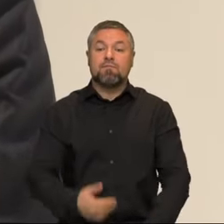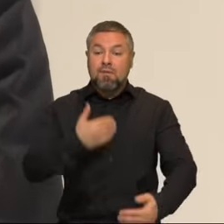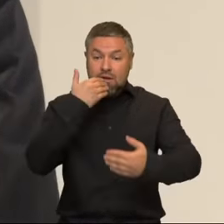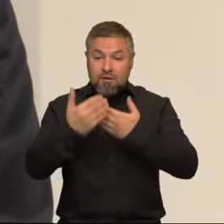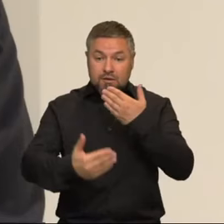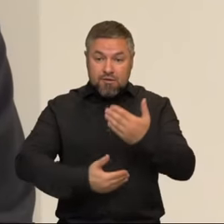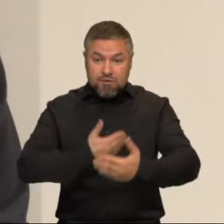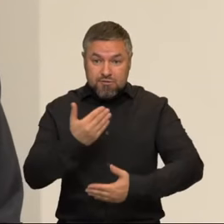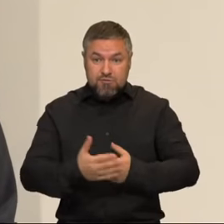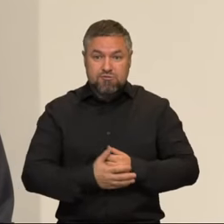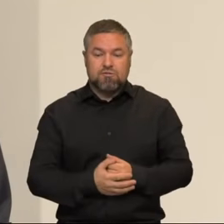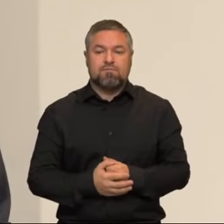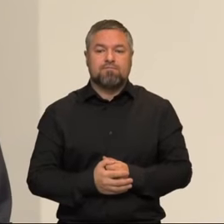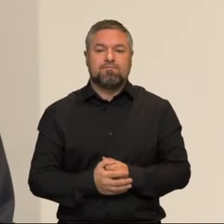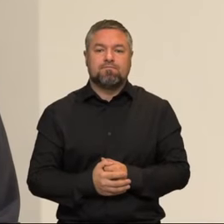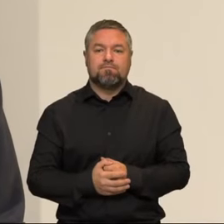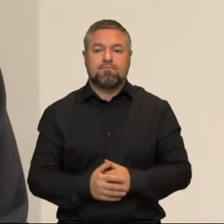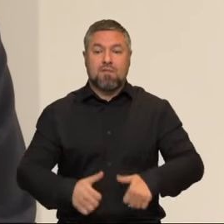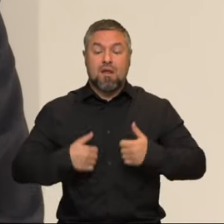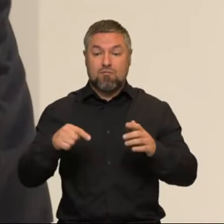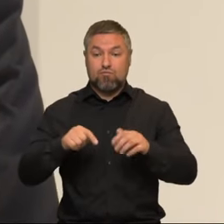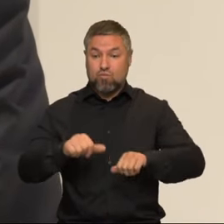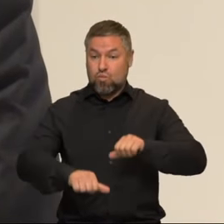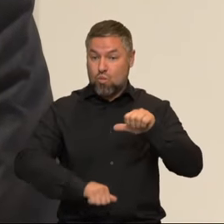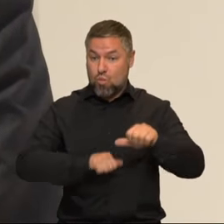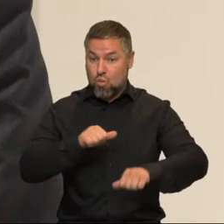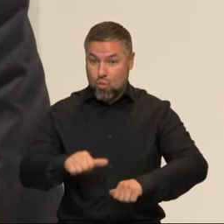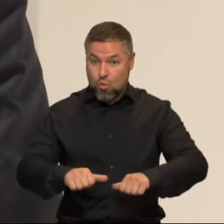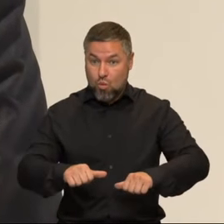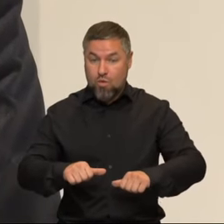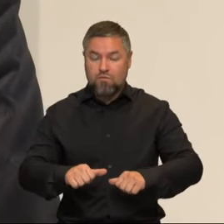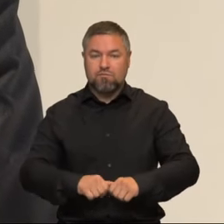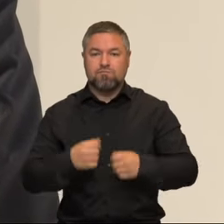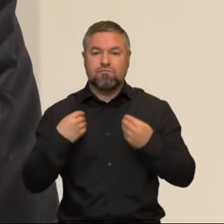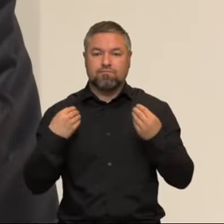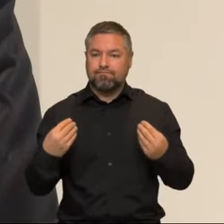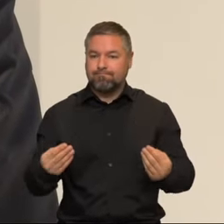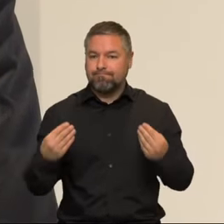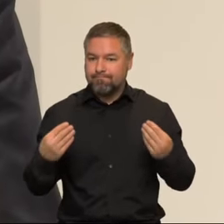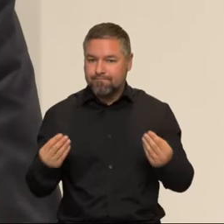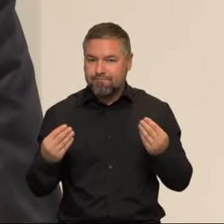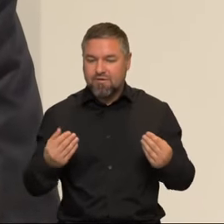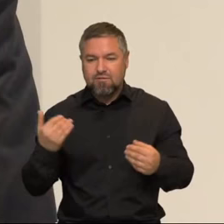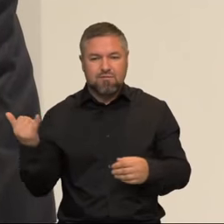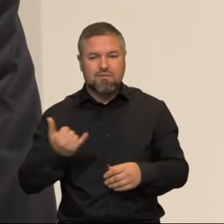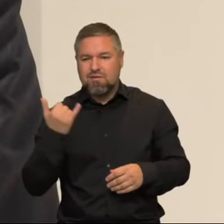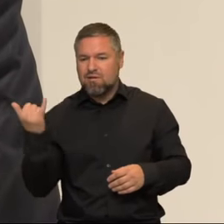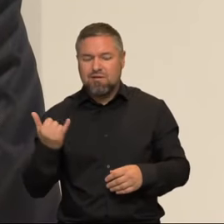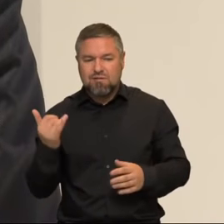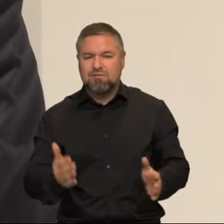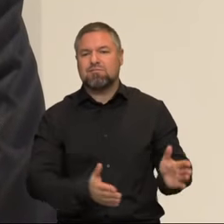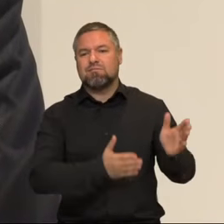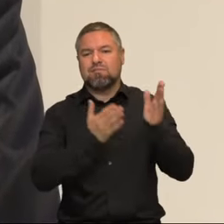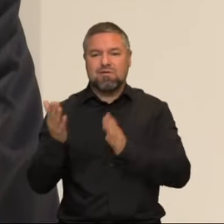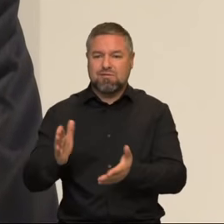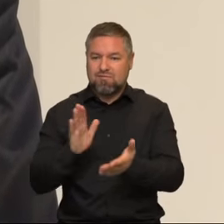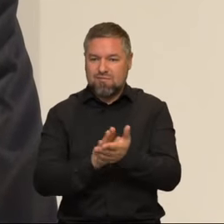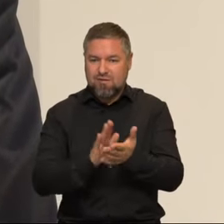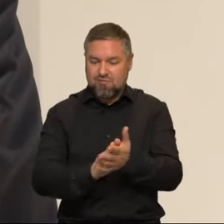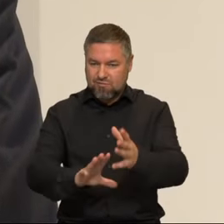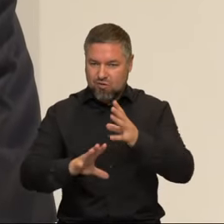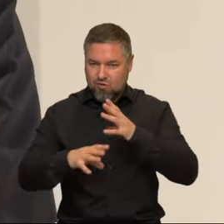Życzę uczelni, aby ten rok zaowocował jeszcze kolejnymi